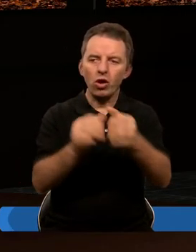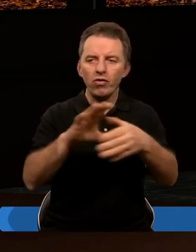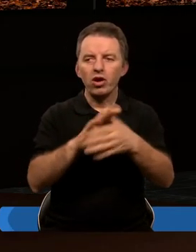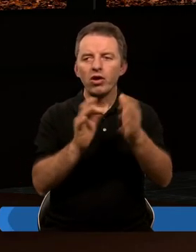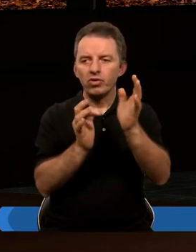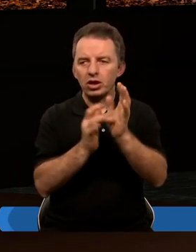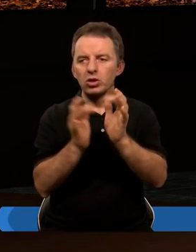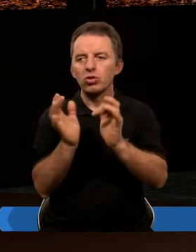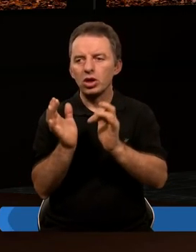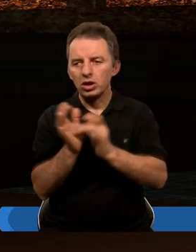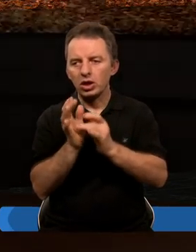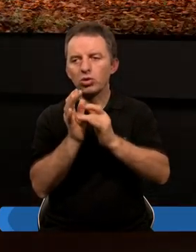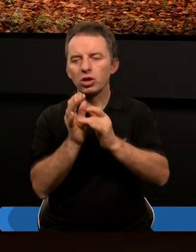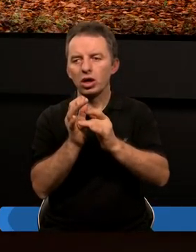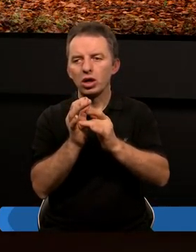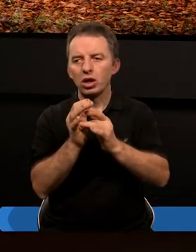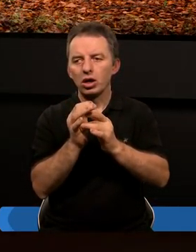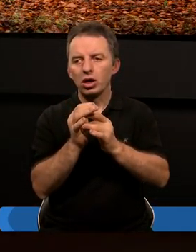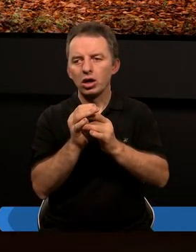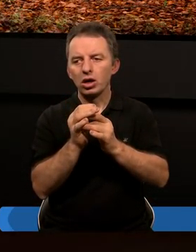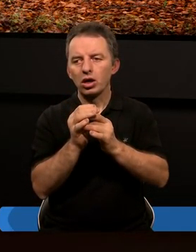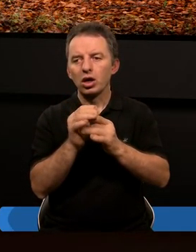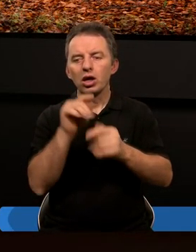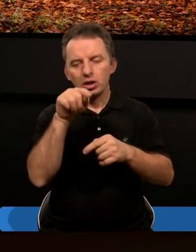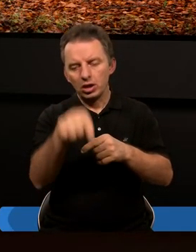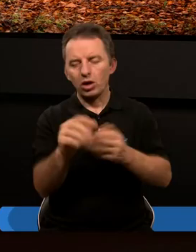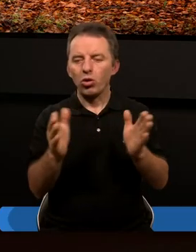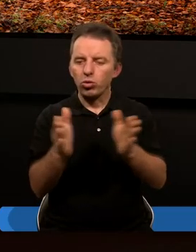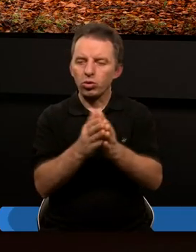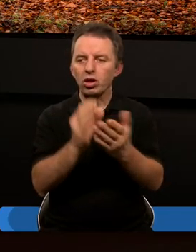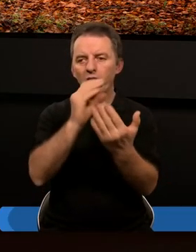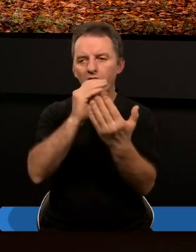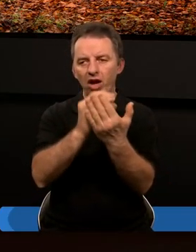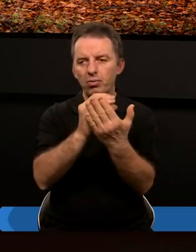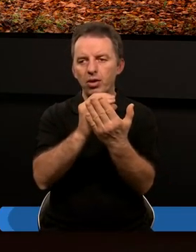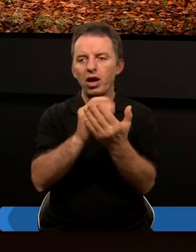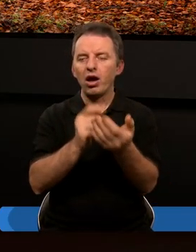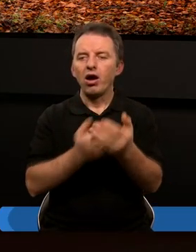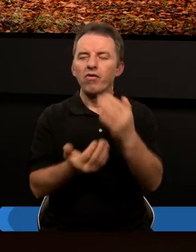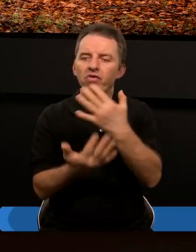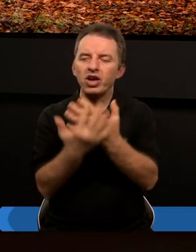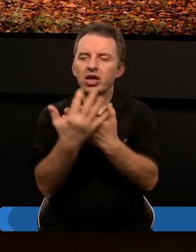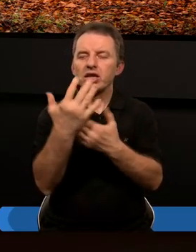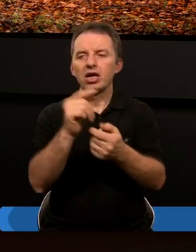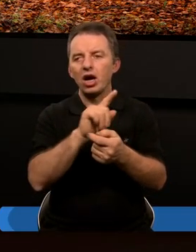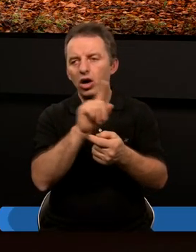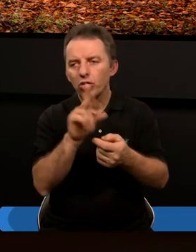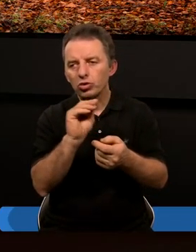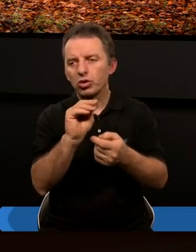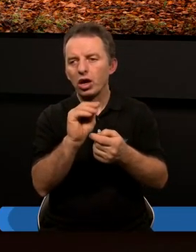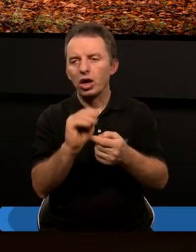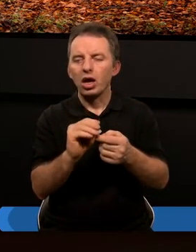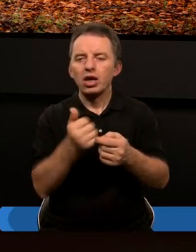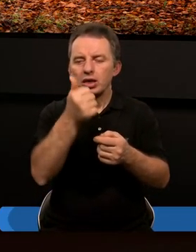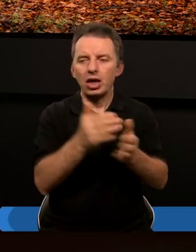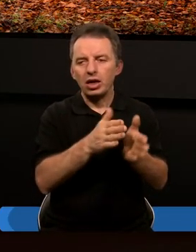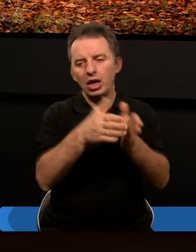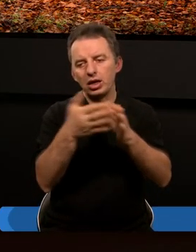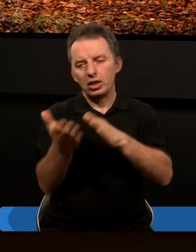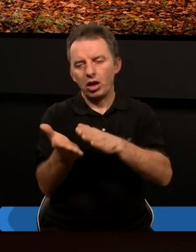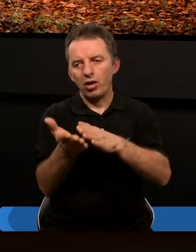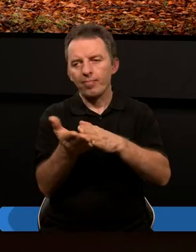Chrystusie Jezusie. Czyli z tego krótkiego fragmentu wynika, że chociaż z jednej strony